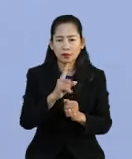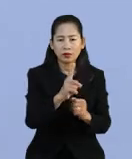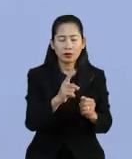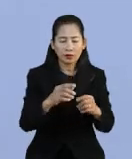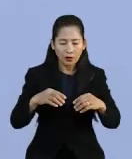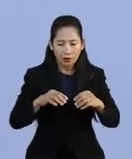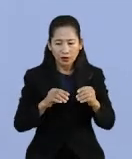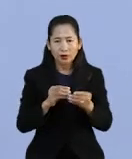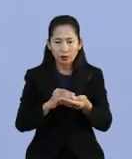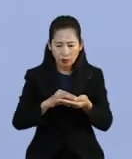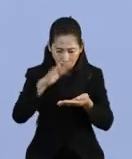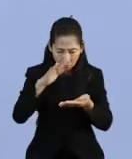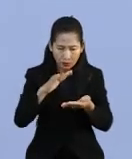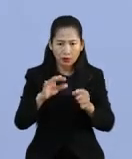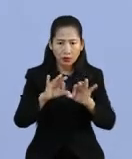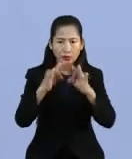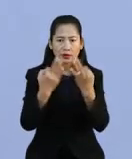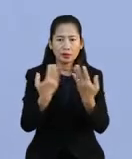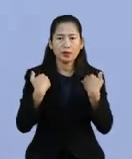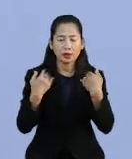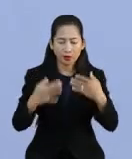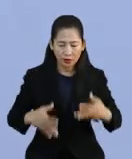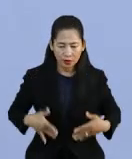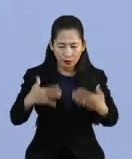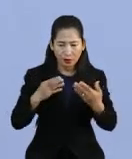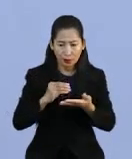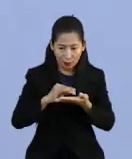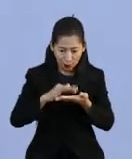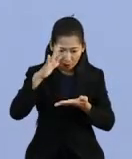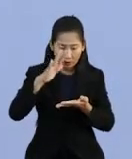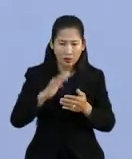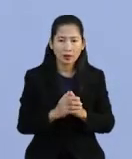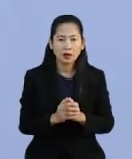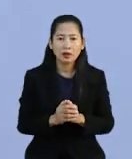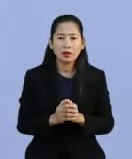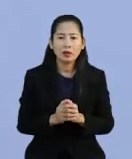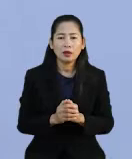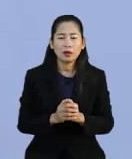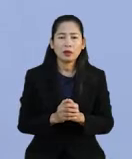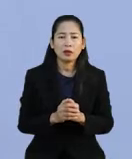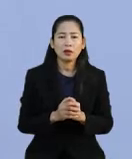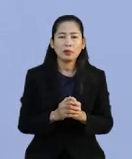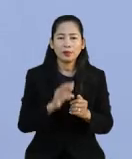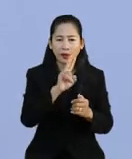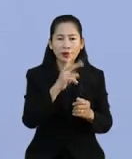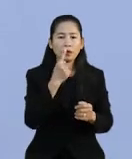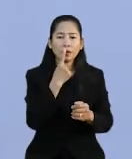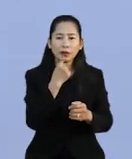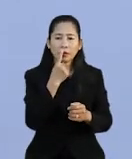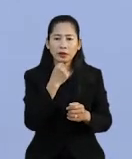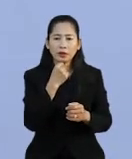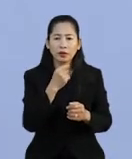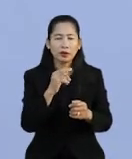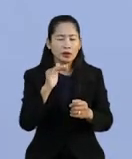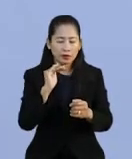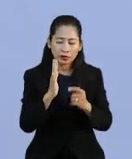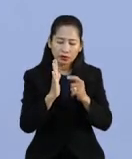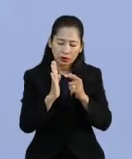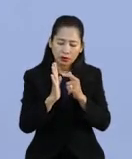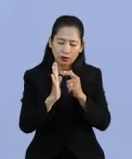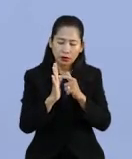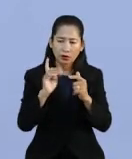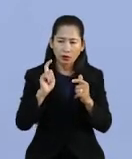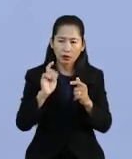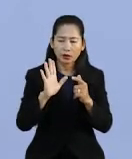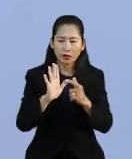mùi thu thịa, cửa xa nhóm miên chi và phiếp thu thịa. Pì, cỏ hòm, sọc khá, bẹt